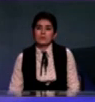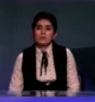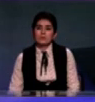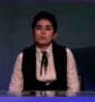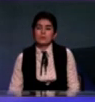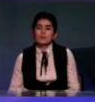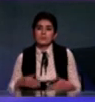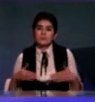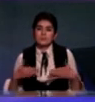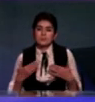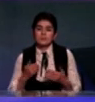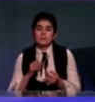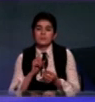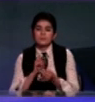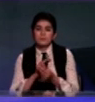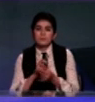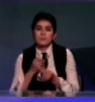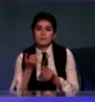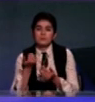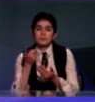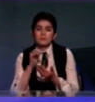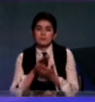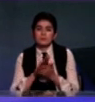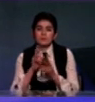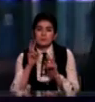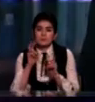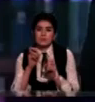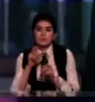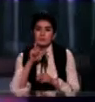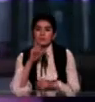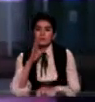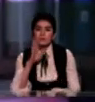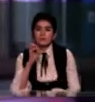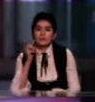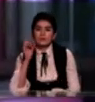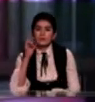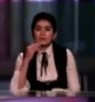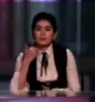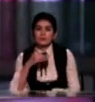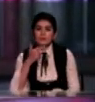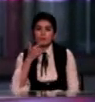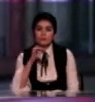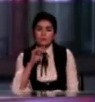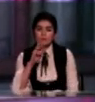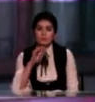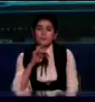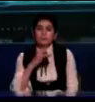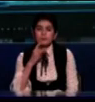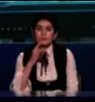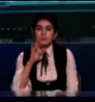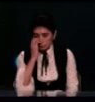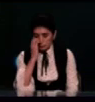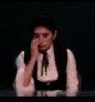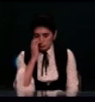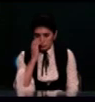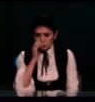Здравствуйте, дорогие учащиеся! Сегодня мы с вами познакомимся с темой «Эволюция органов гуморальной и нервной